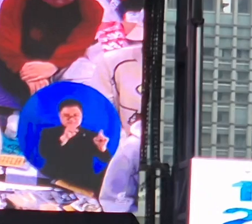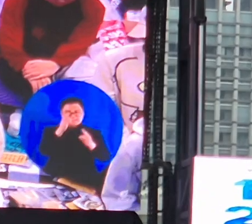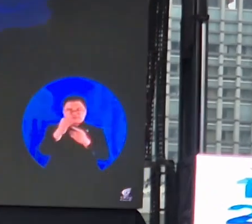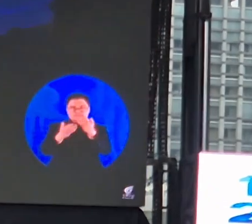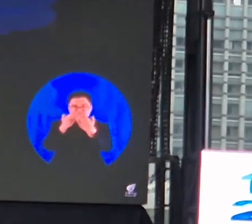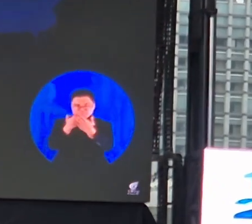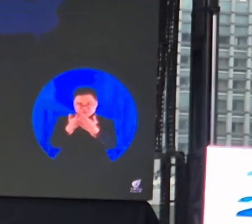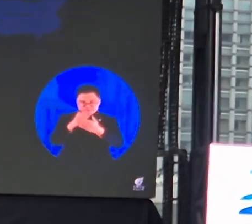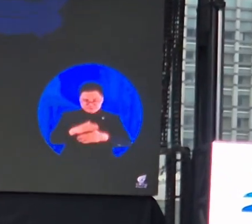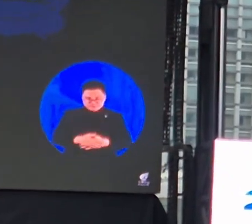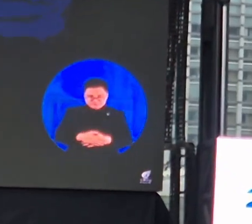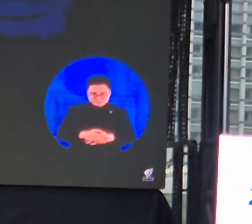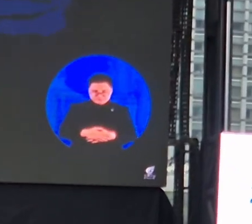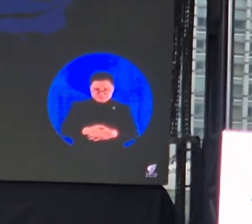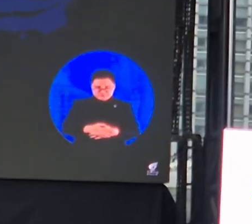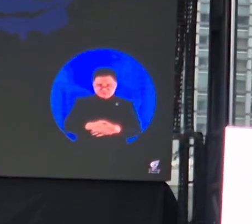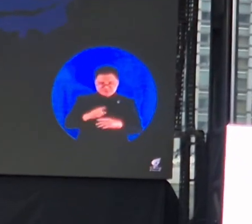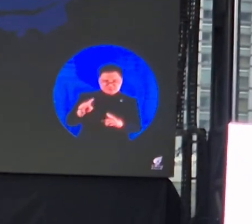살려주시옵소서.